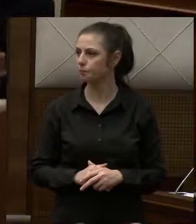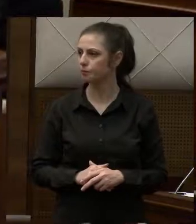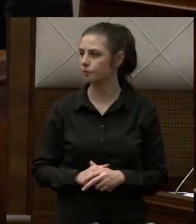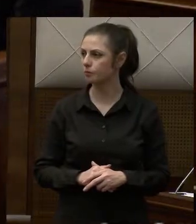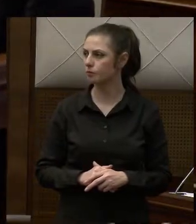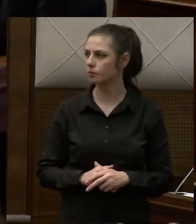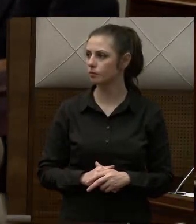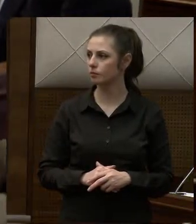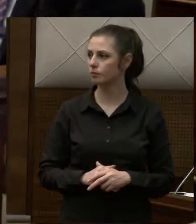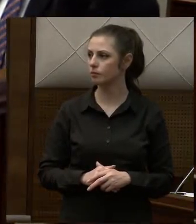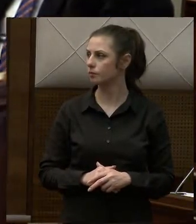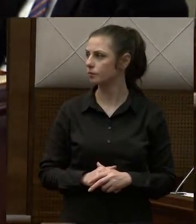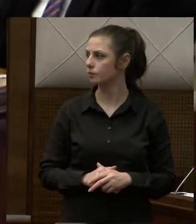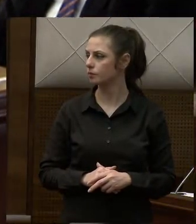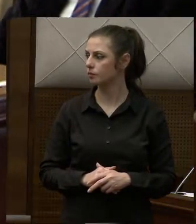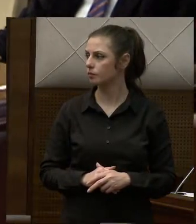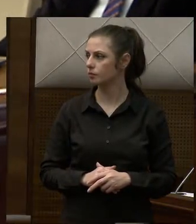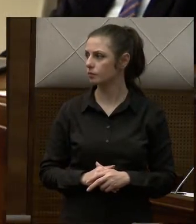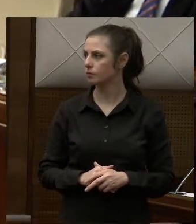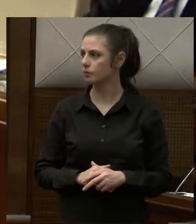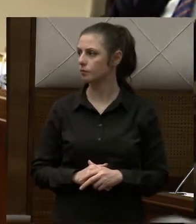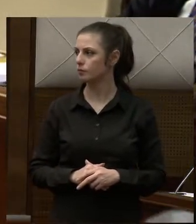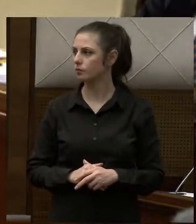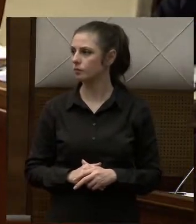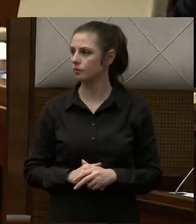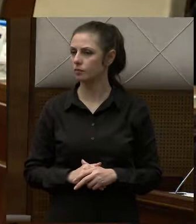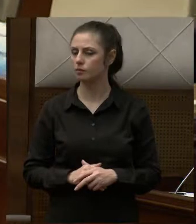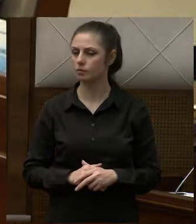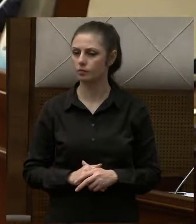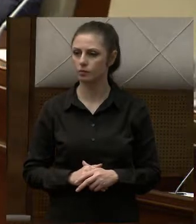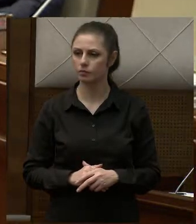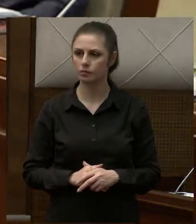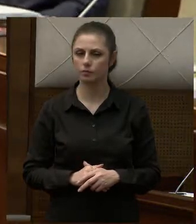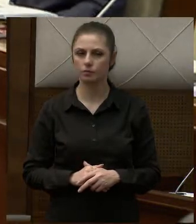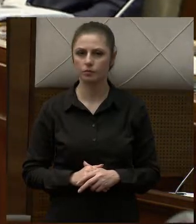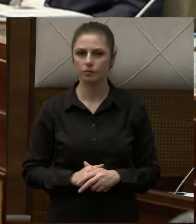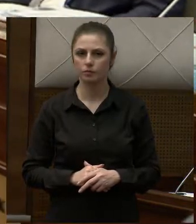Coşkun Bey, söz sizin. Ben bu açıklamayı yapmam gerekiyordu. Buyurun Coşkun Bey.